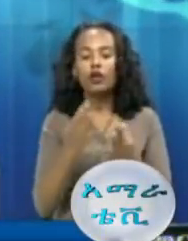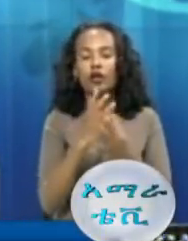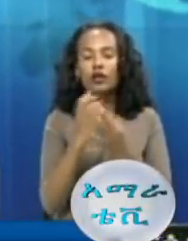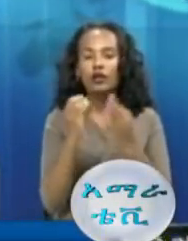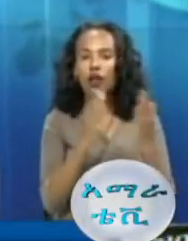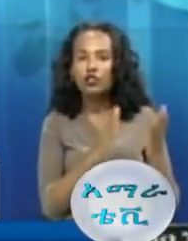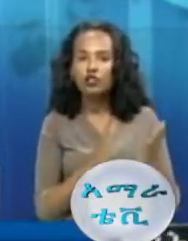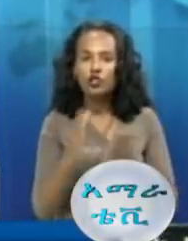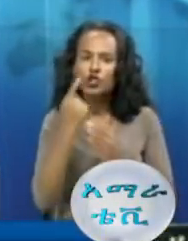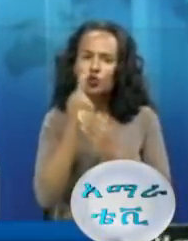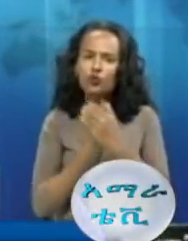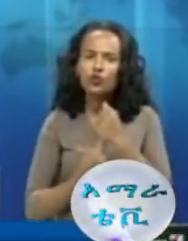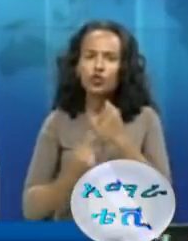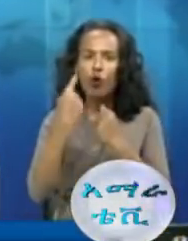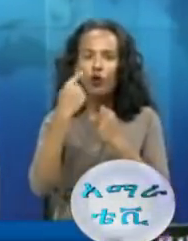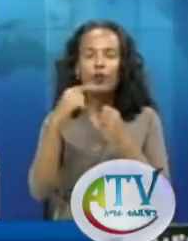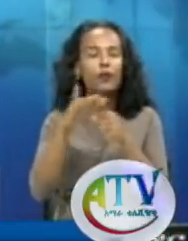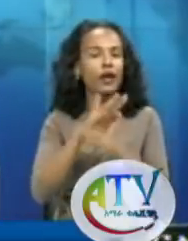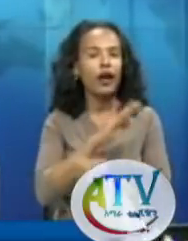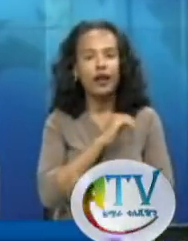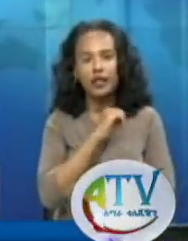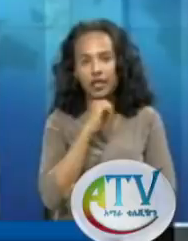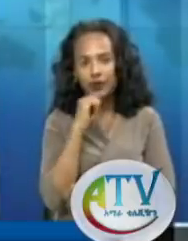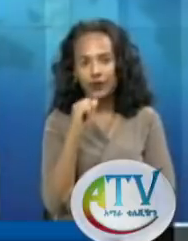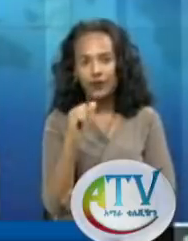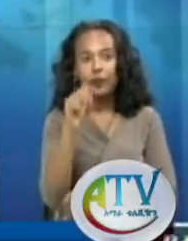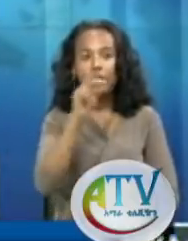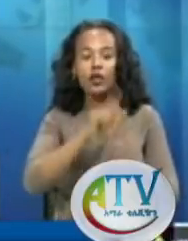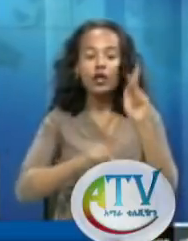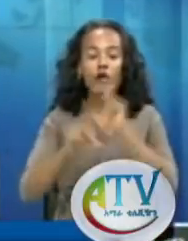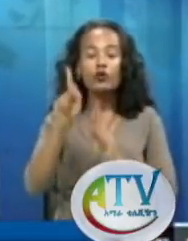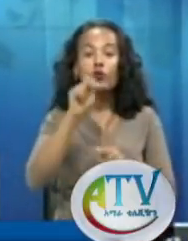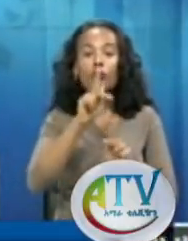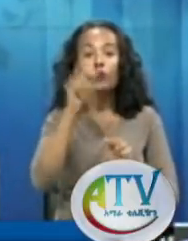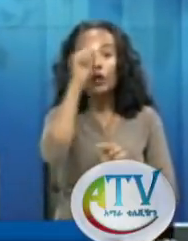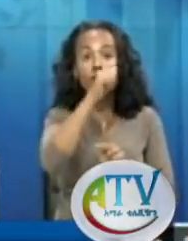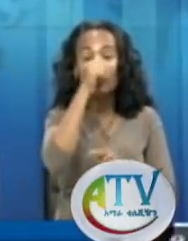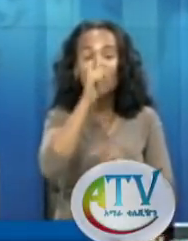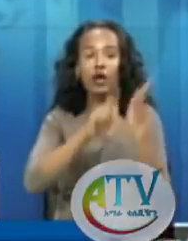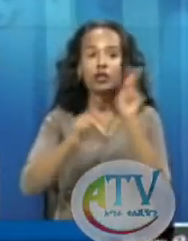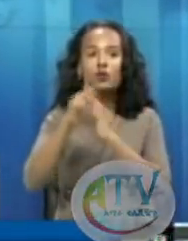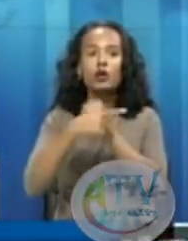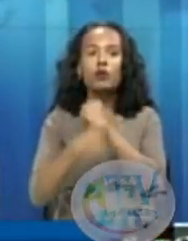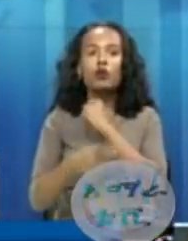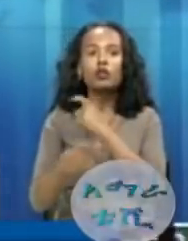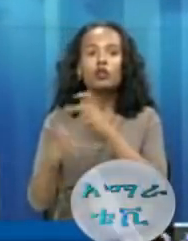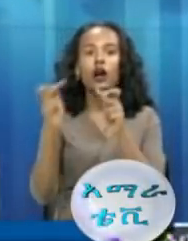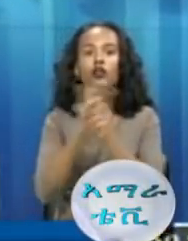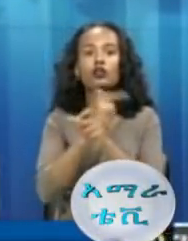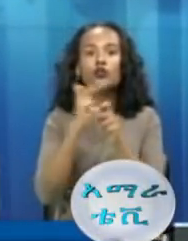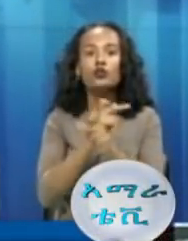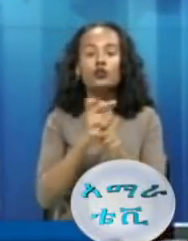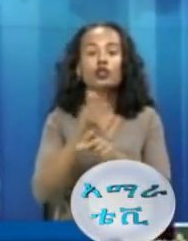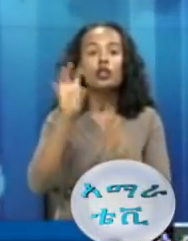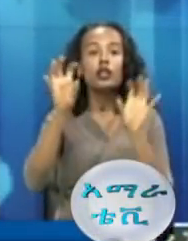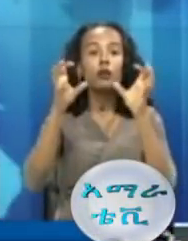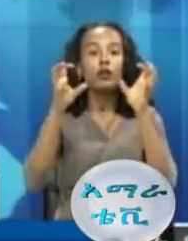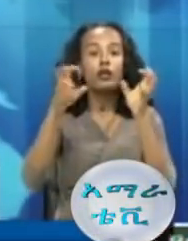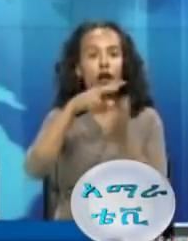ዝግጅት ብቻውን በቂ አይደለም። የኢትዮጵያ ህዝብ፣ የፖለቲካ ድርጅቶች፣ የሚዲያ